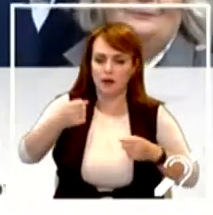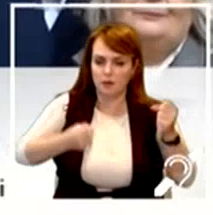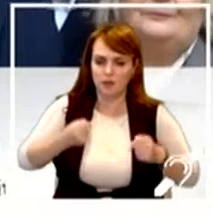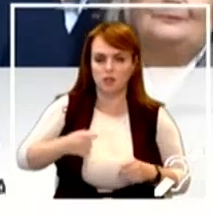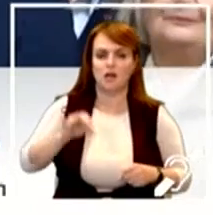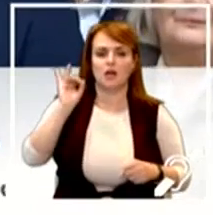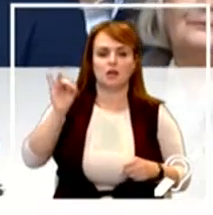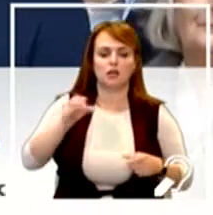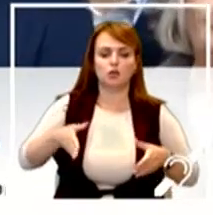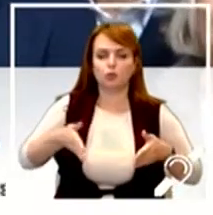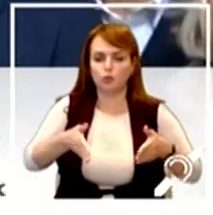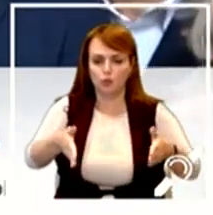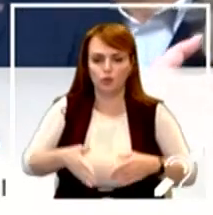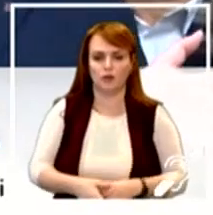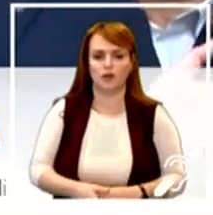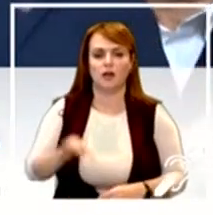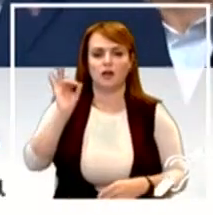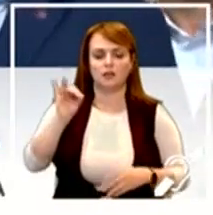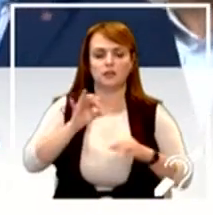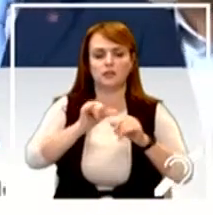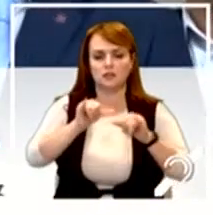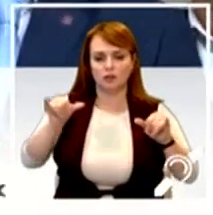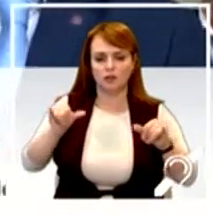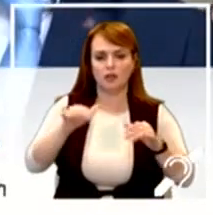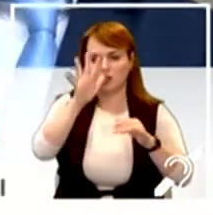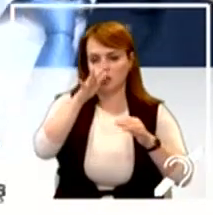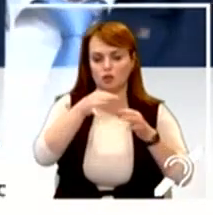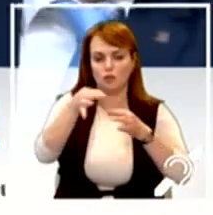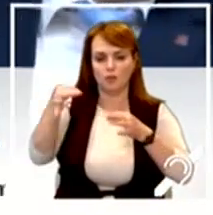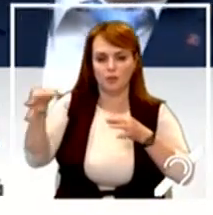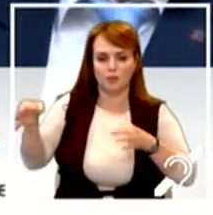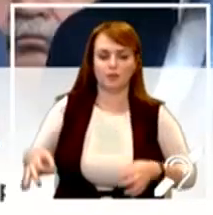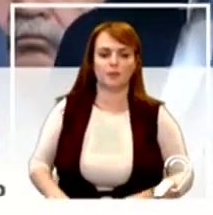reabilitarea fondului locativ și dezvoltarea suburbiilor.